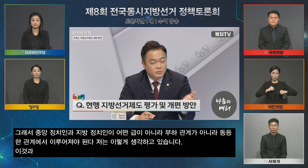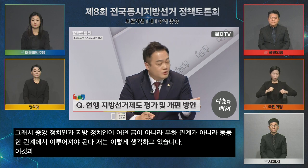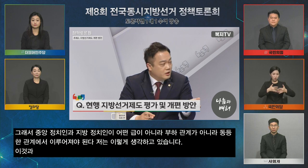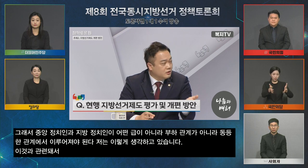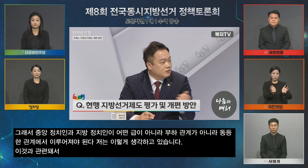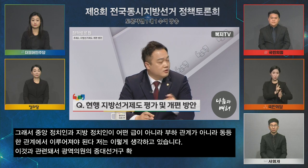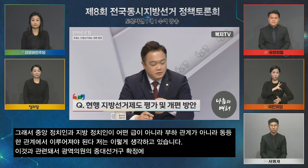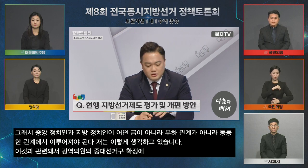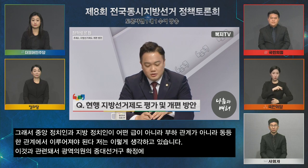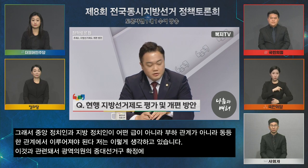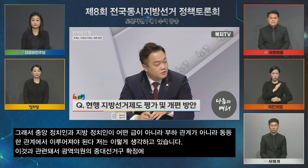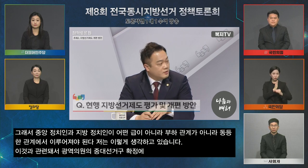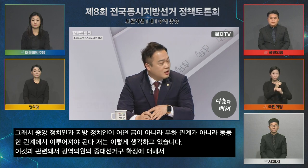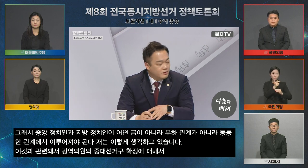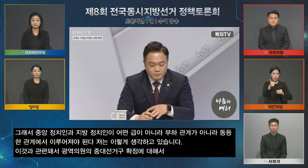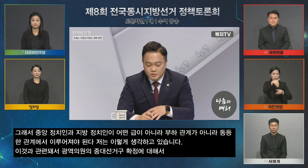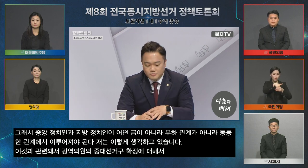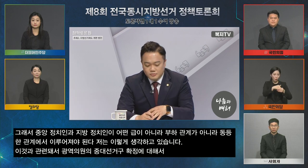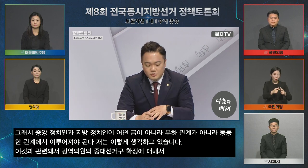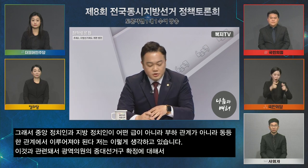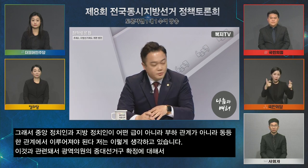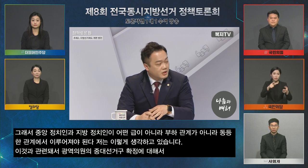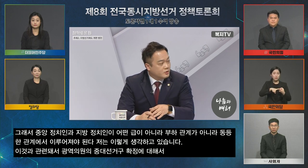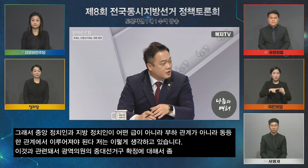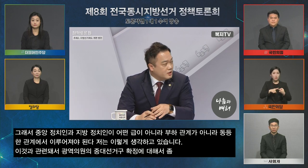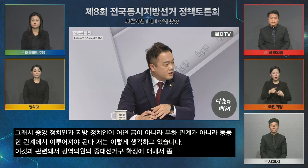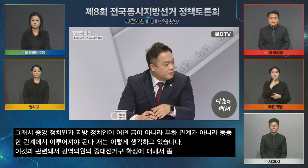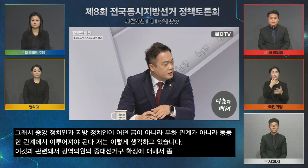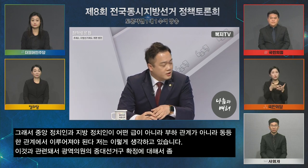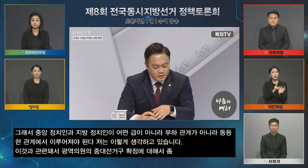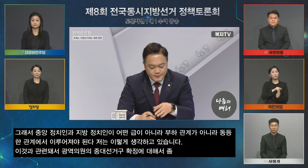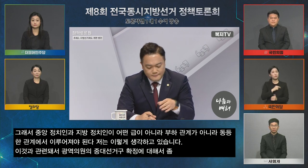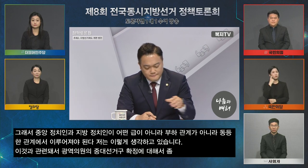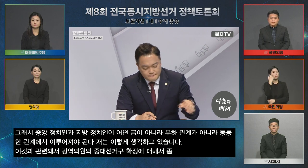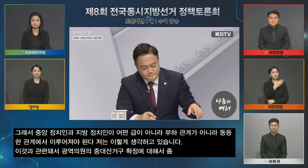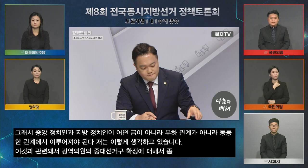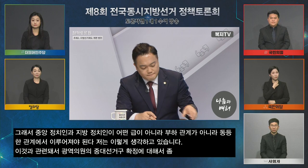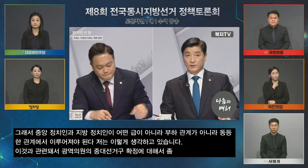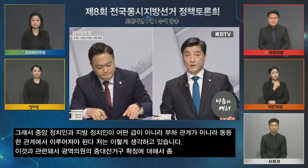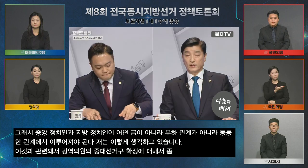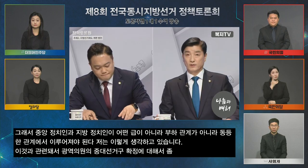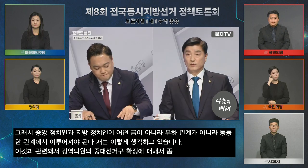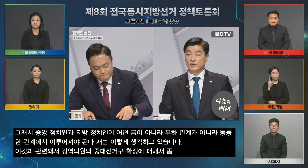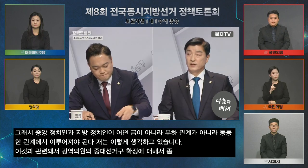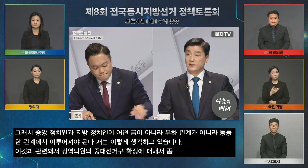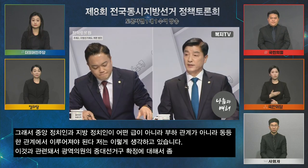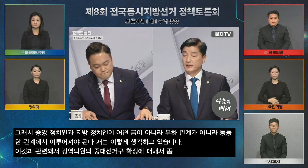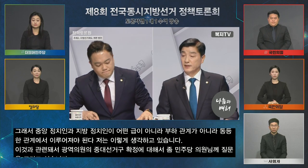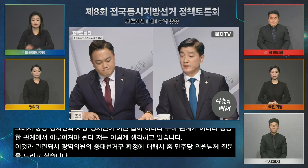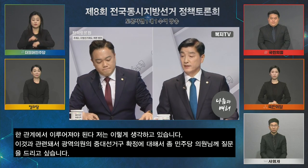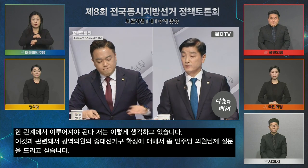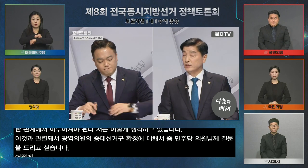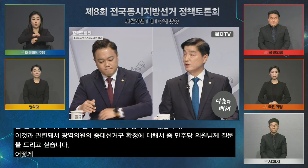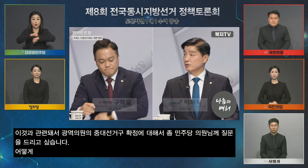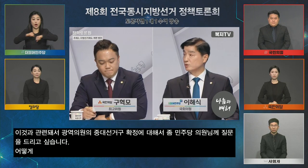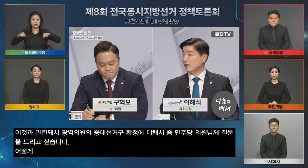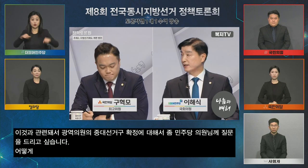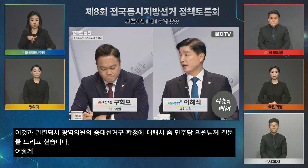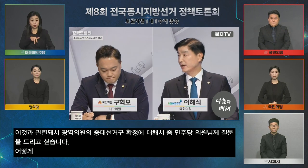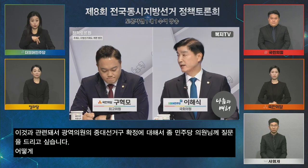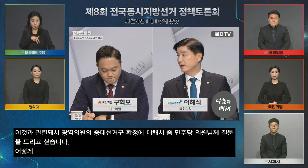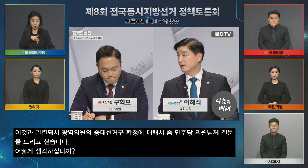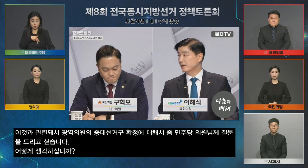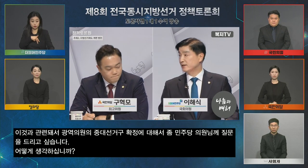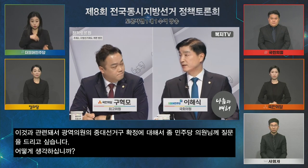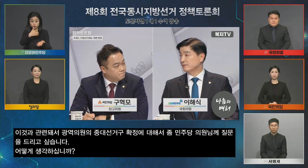좀 민주당 의원님께 좀 질문을 드리겠습니다. 어떻게 생각하십니까? 광역 의원의 의원 정수